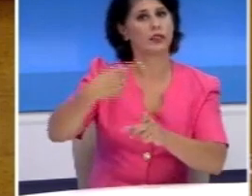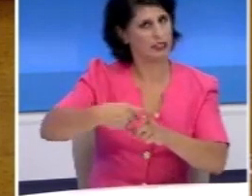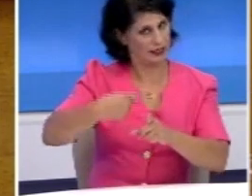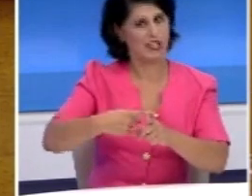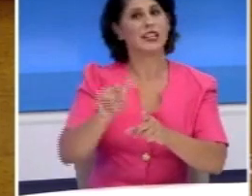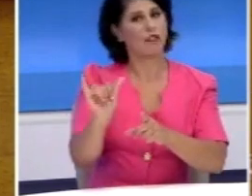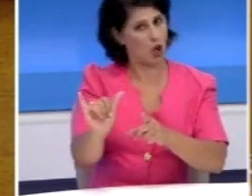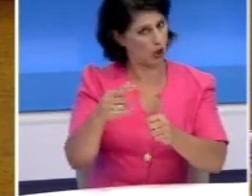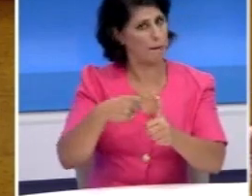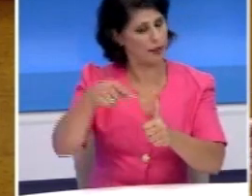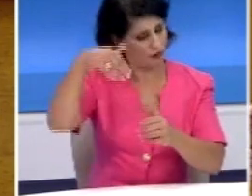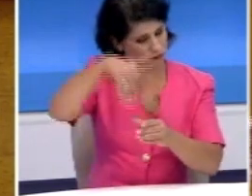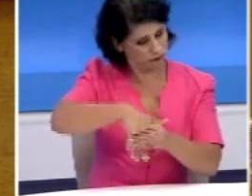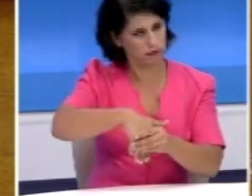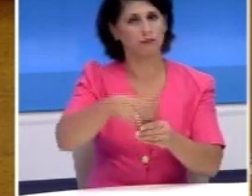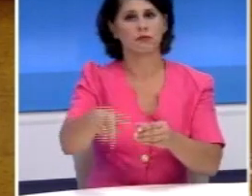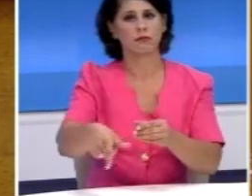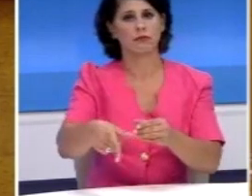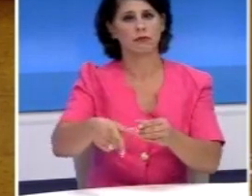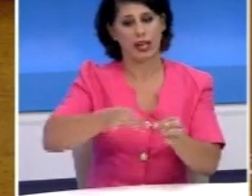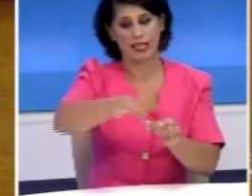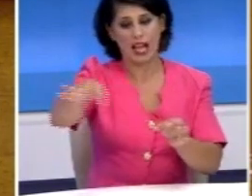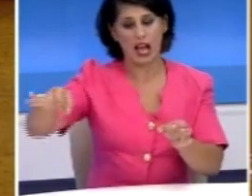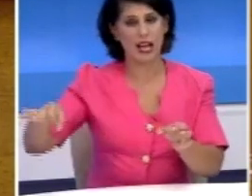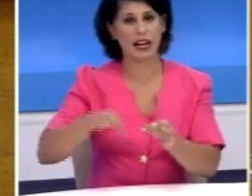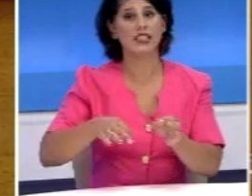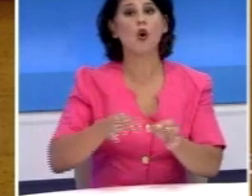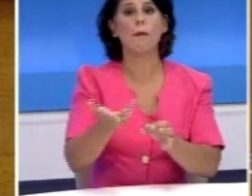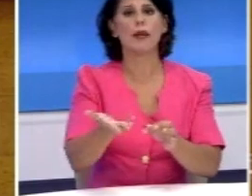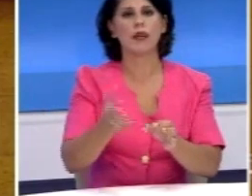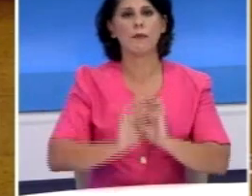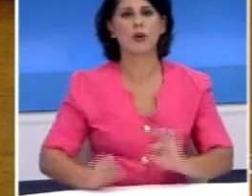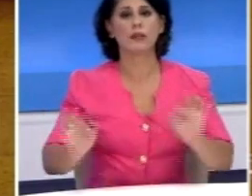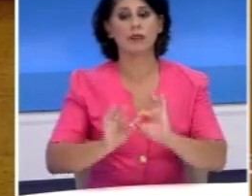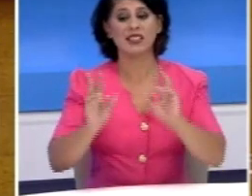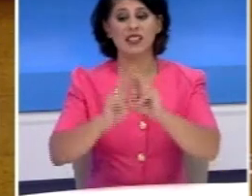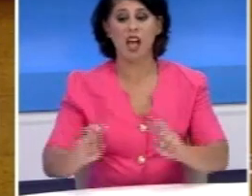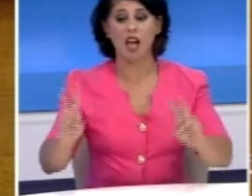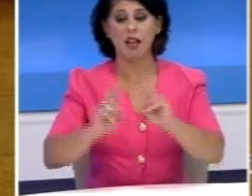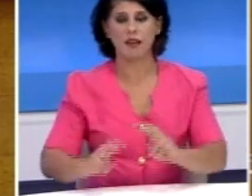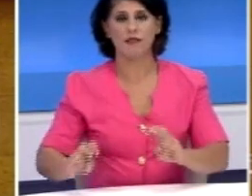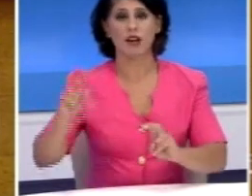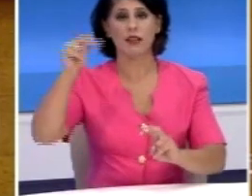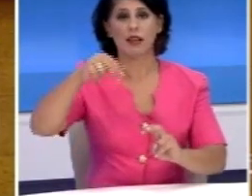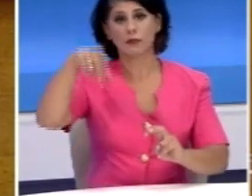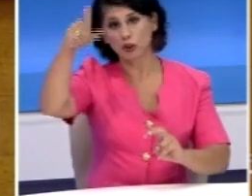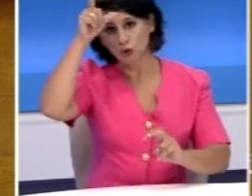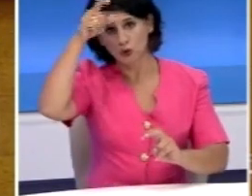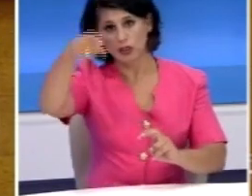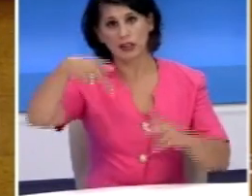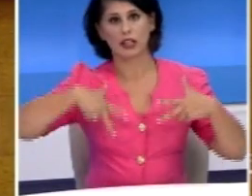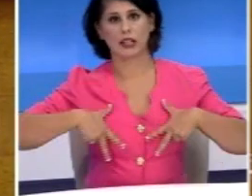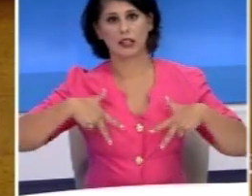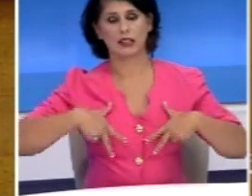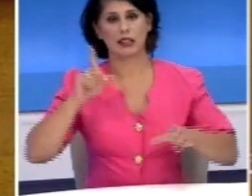ελληνικής υφαλοκρηπίδας, στην οποία έχουν χαραχτεί οικόπεδα, στα οποία ετοιμάζεται για έρευνες και εκμετάλλευση η τουρκική